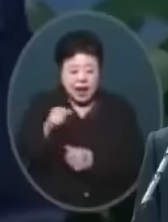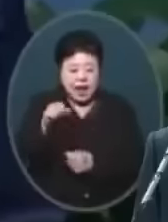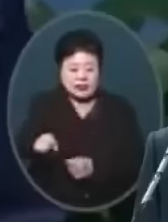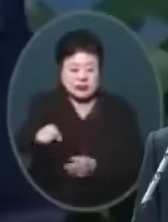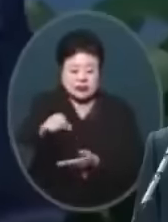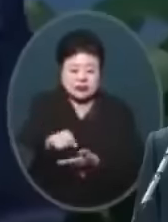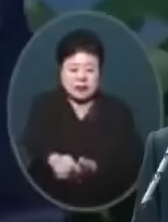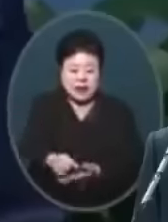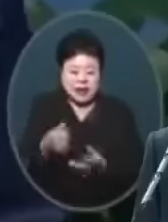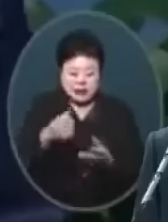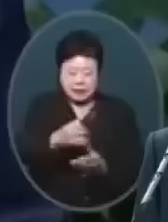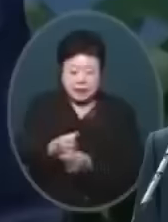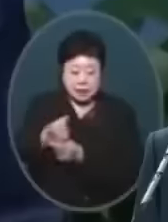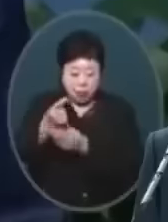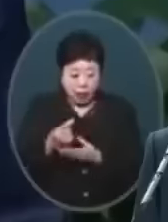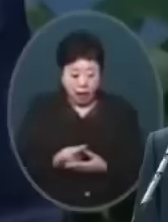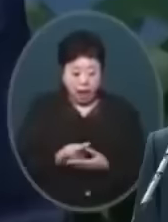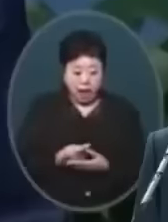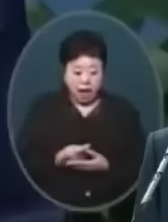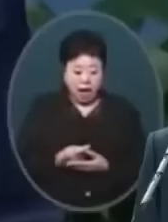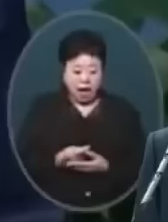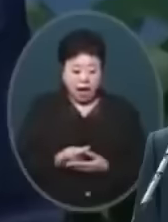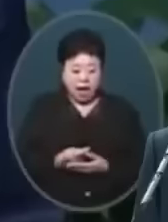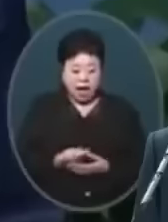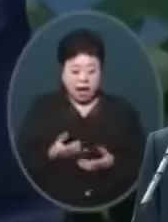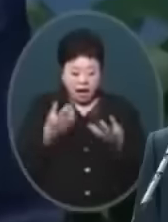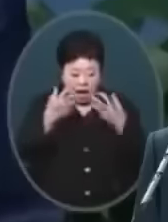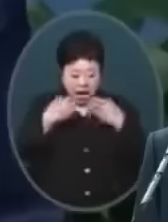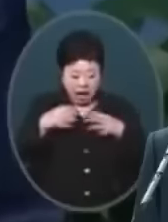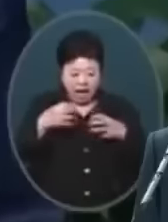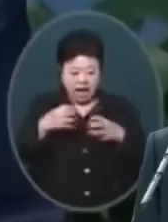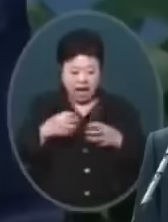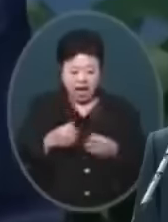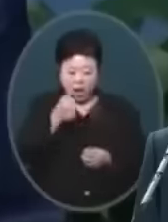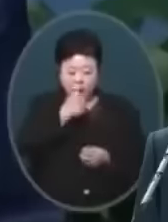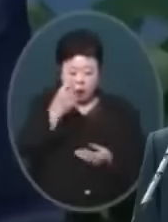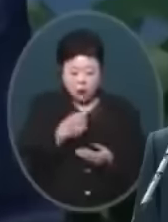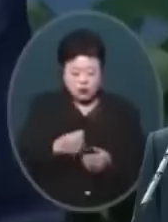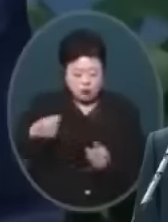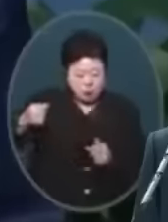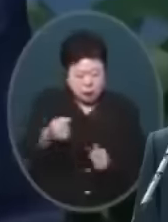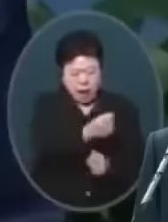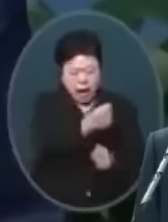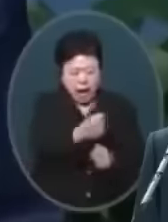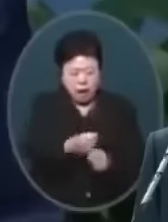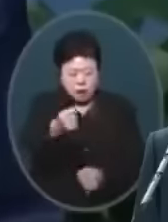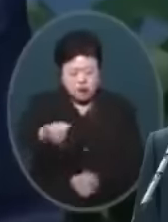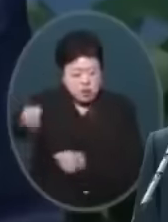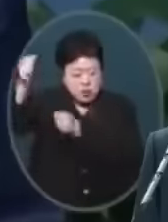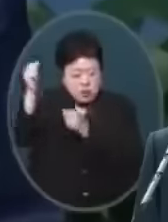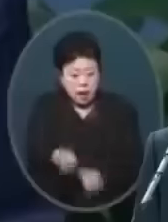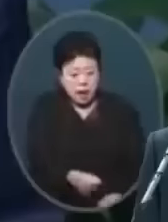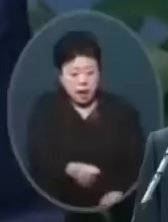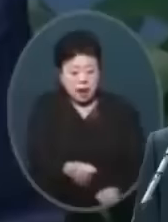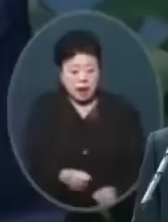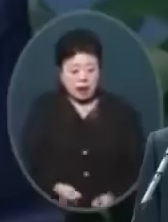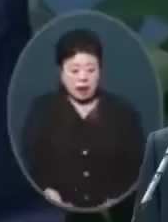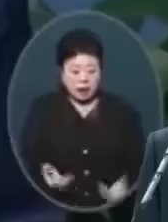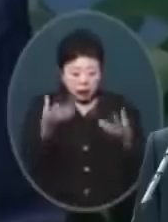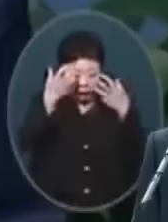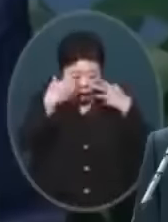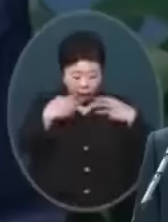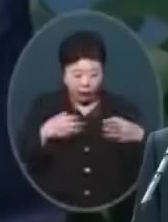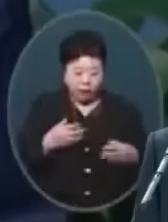새끼를 빼앗았고, 역습을 해오면 그가 주먹과 몽둥이를 들고서 범이나